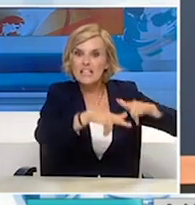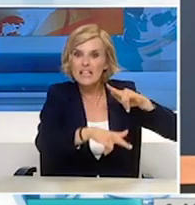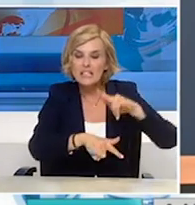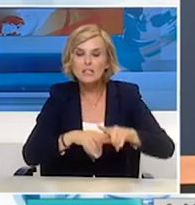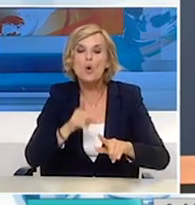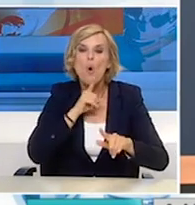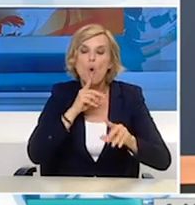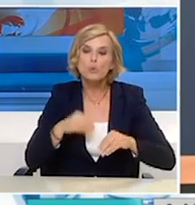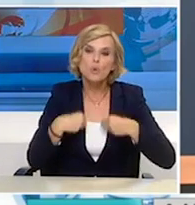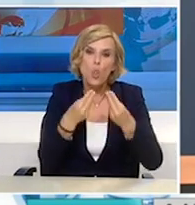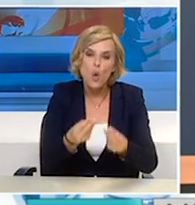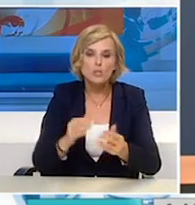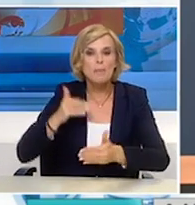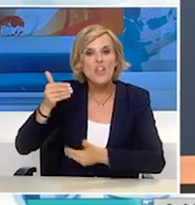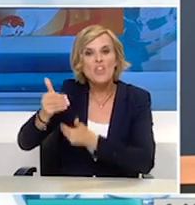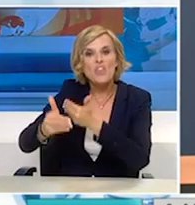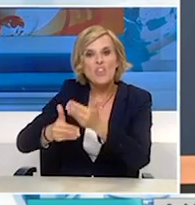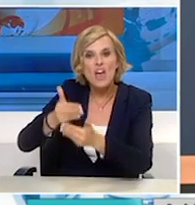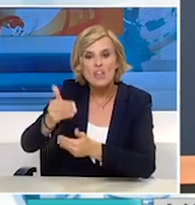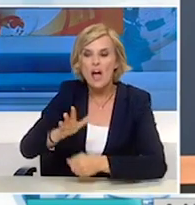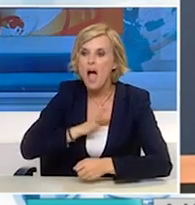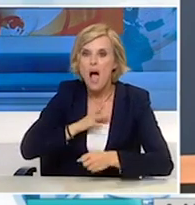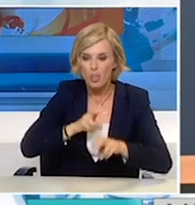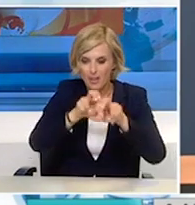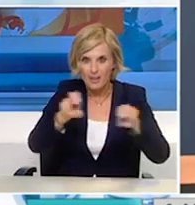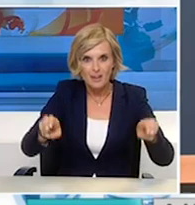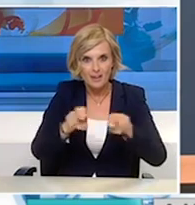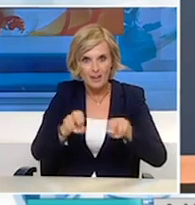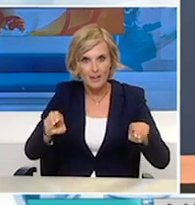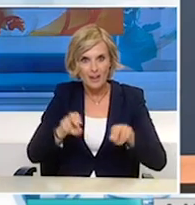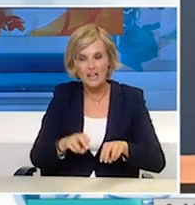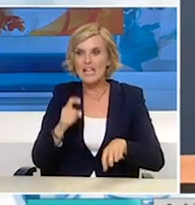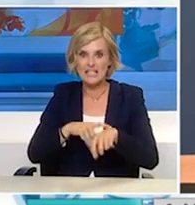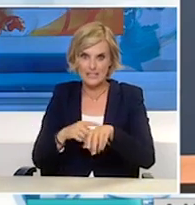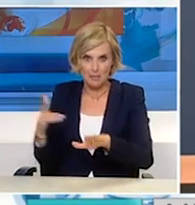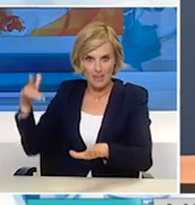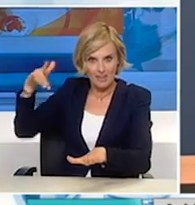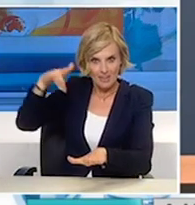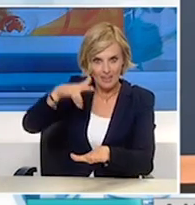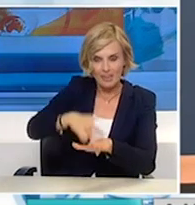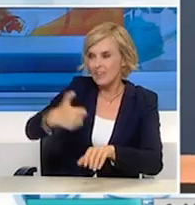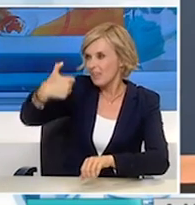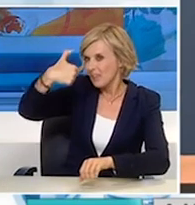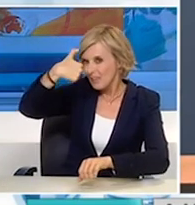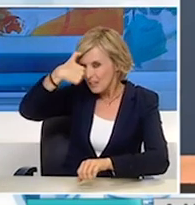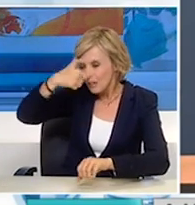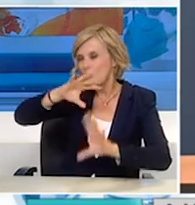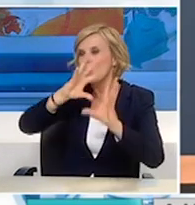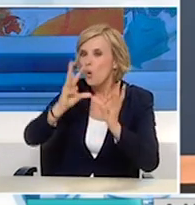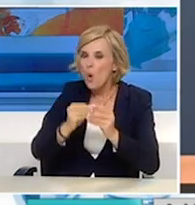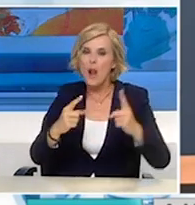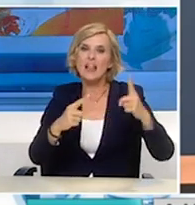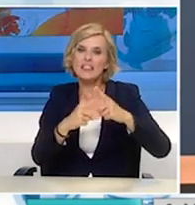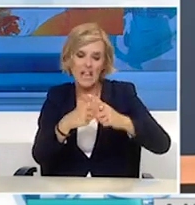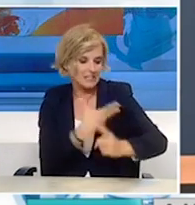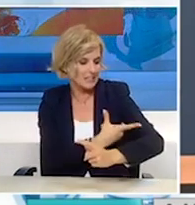προβλεπόμενη διαδικασία, όπως γνωρίζετε, οι επιβαίνοντες υποβάλλονται σε τεστ κατά την άφηξή τους στην Αθήνα και παραμένουν για μία ημέρα περίπου σε